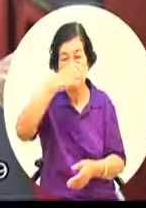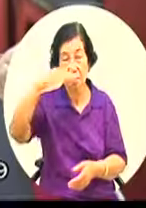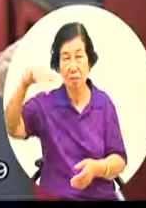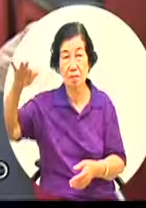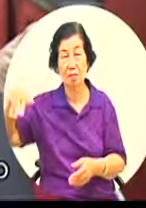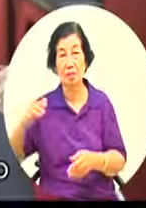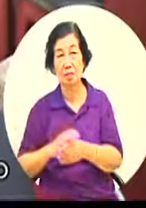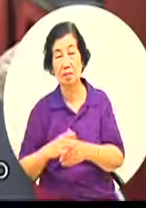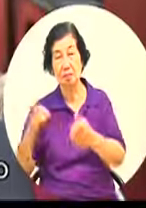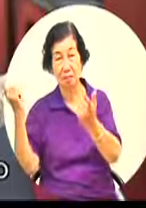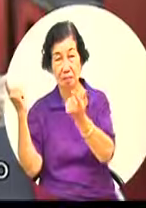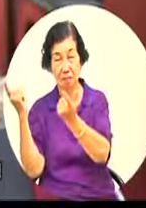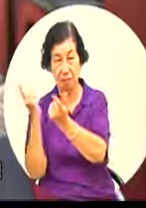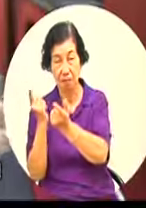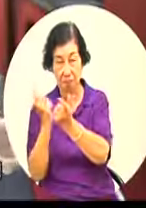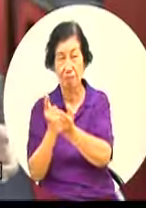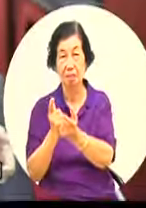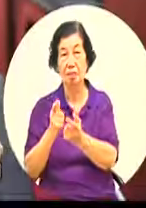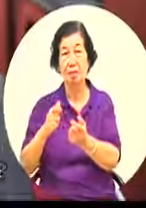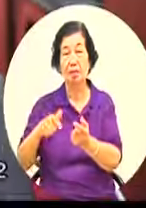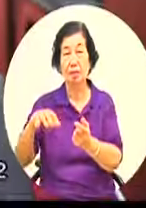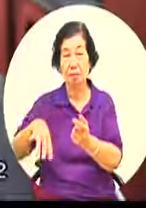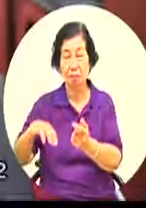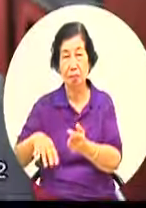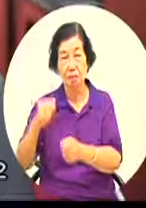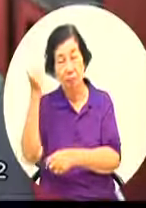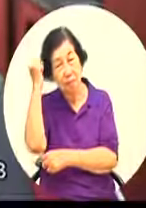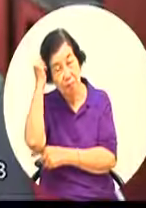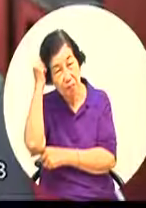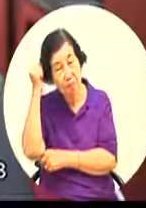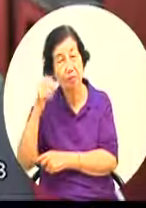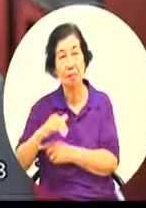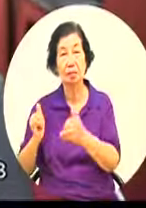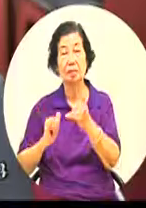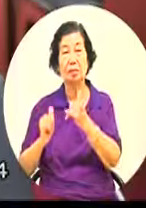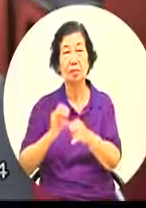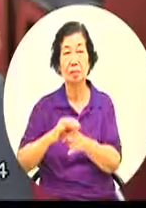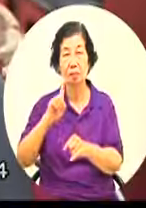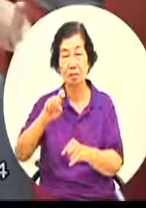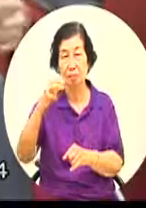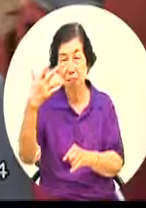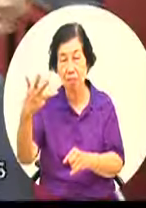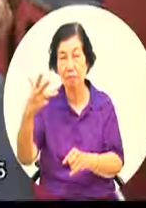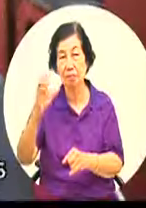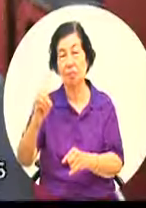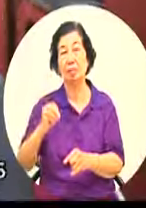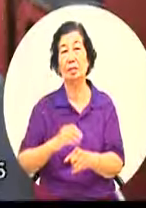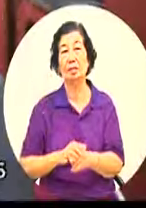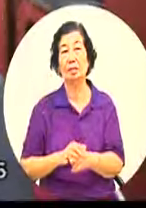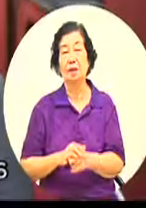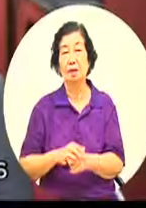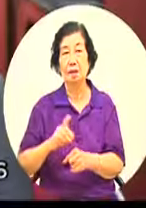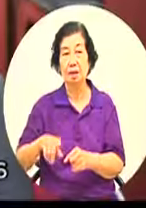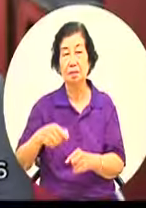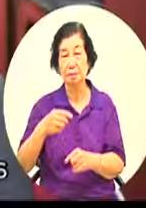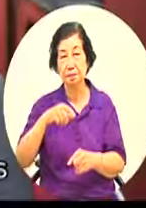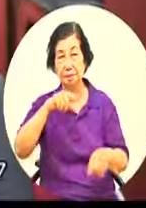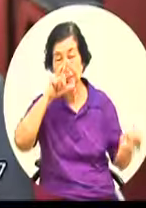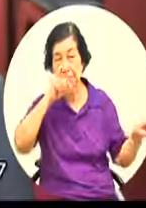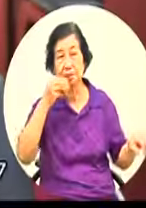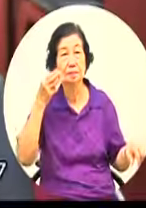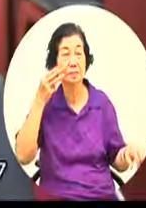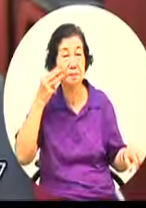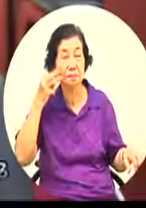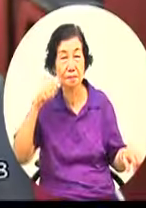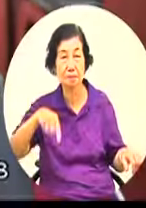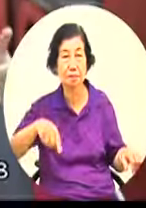到18万人的人口啊，啊鸟松那边更是小，那个干脆合并过来来咱家凤山的图书赤山图